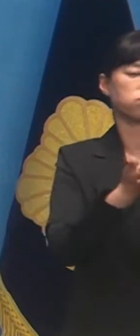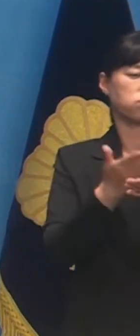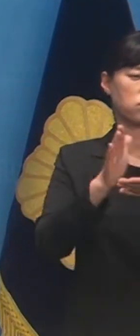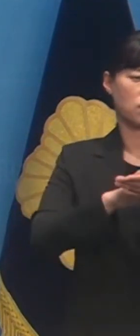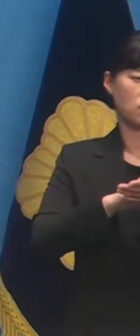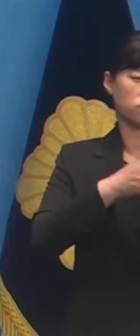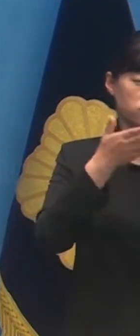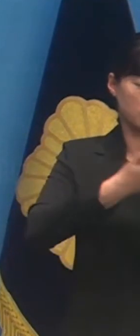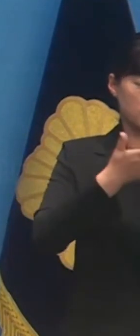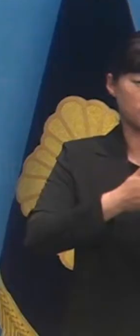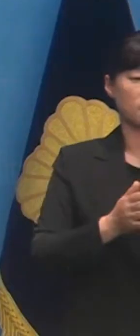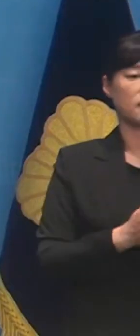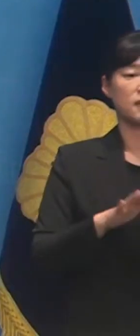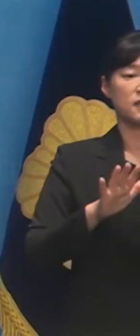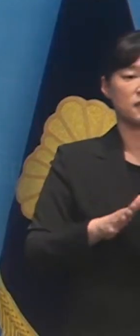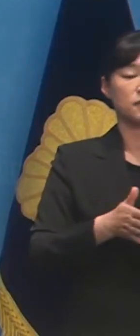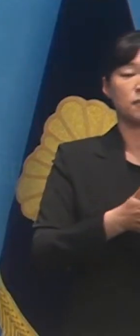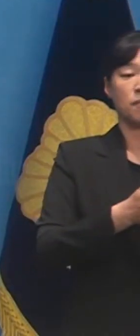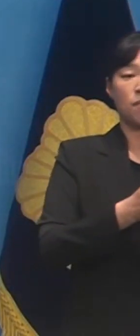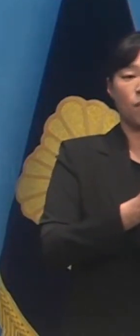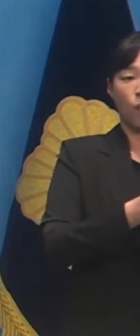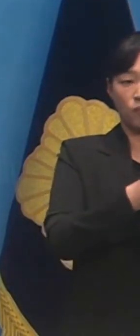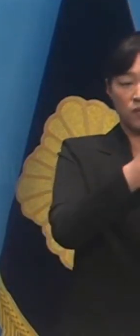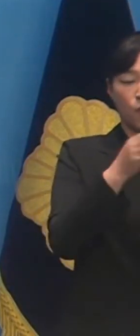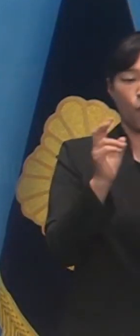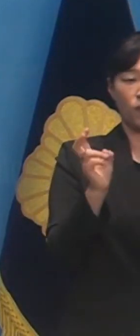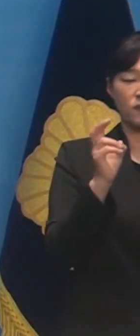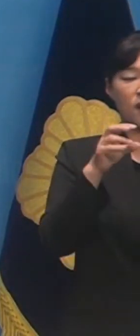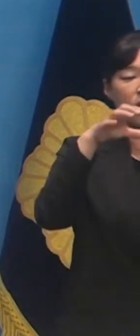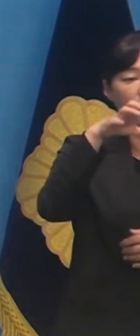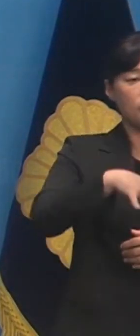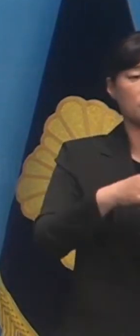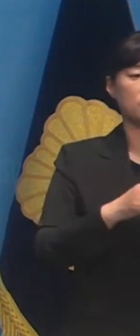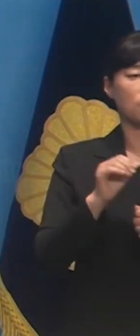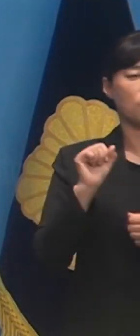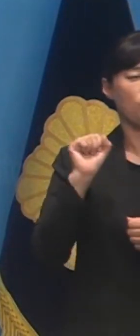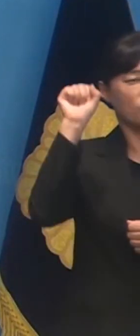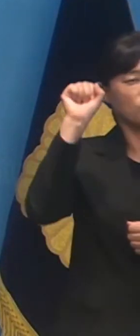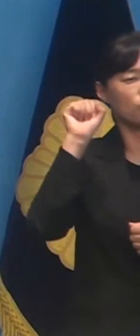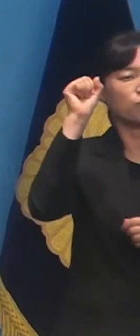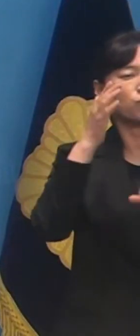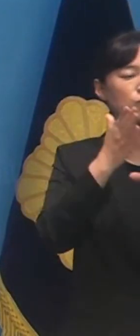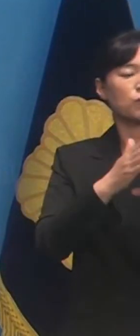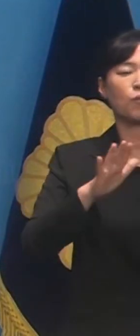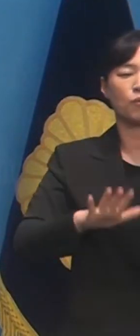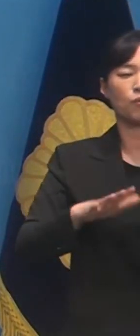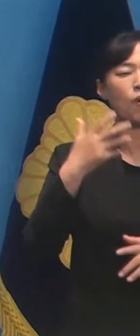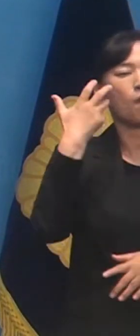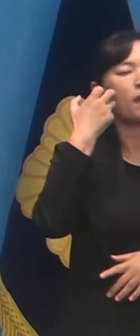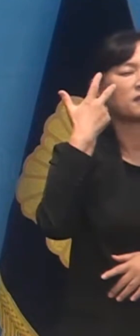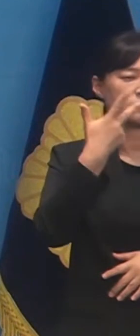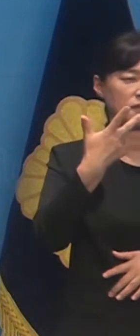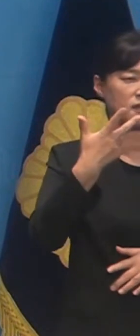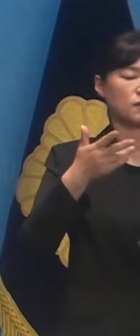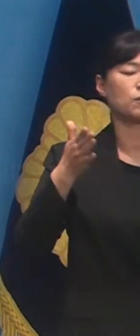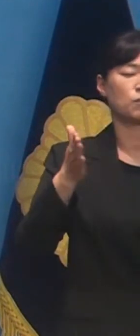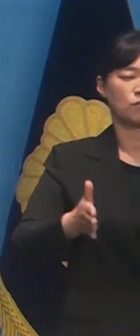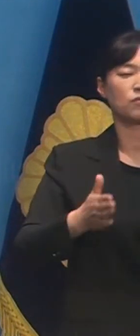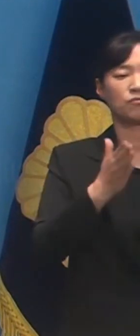개선을 요구하면서 하나오션 본사 앞에서 고공농성을 진행한 지 오늘로 87일째입니다.